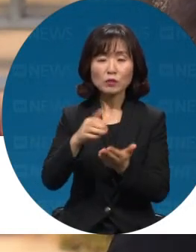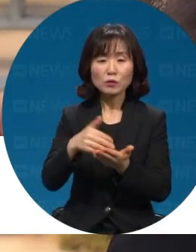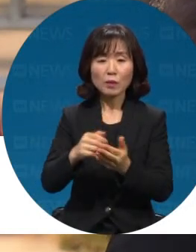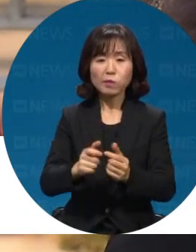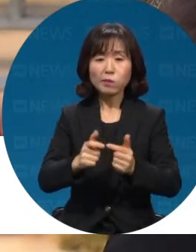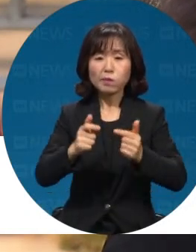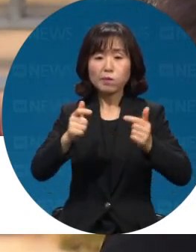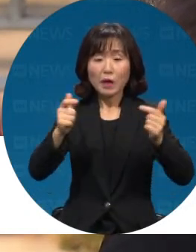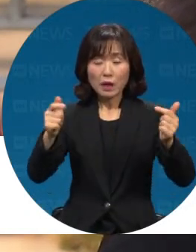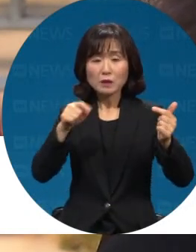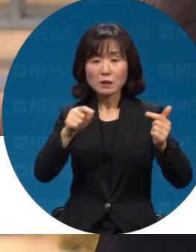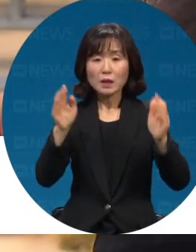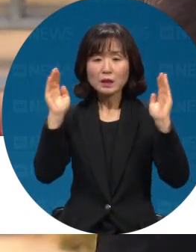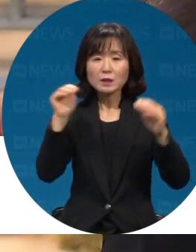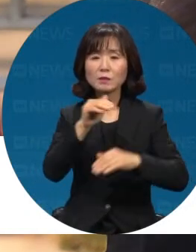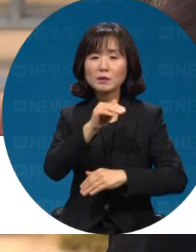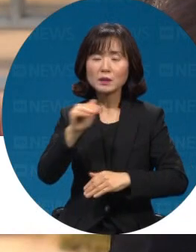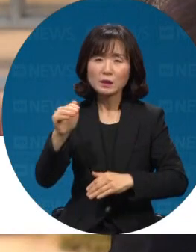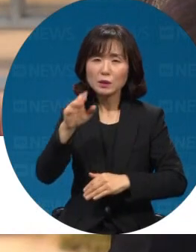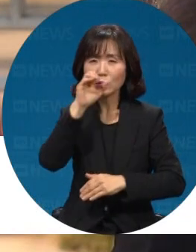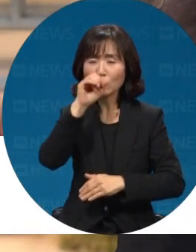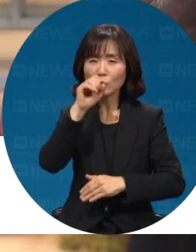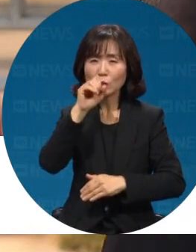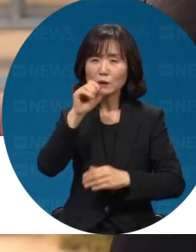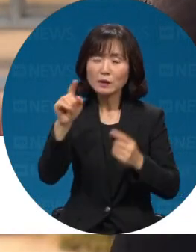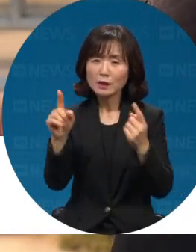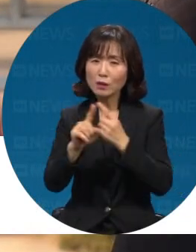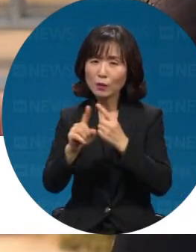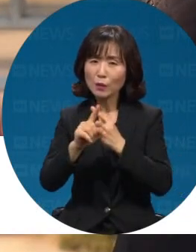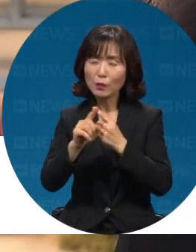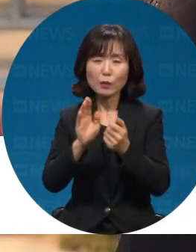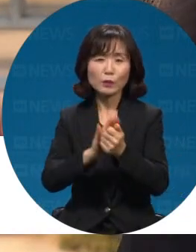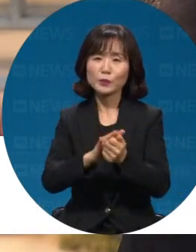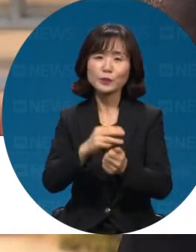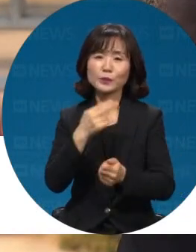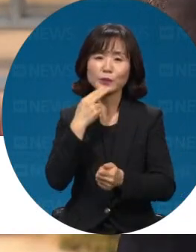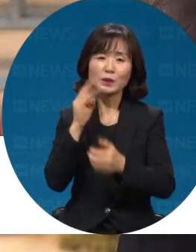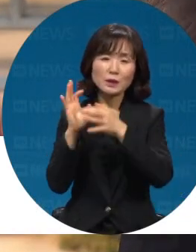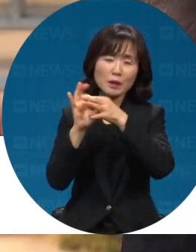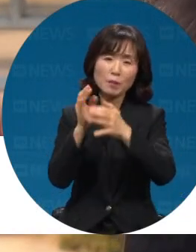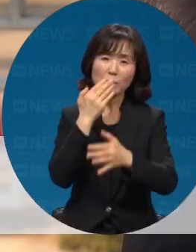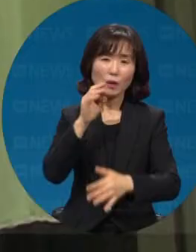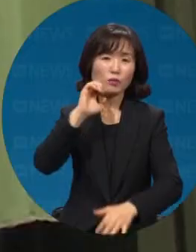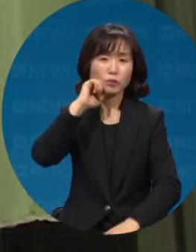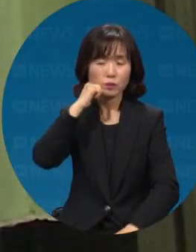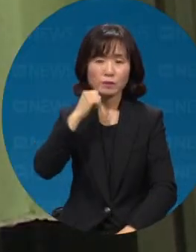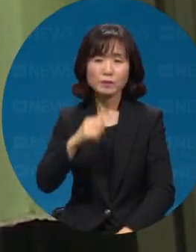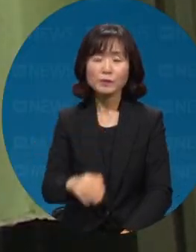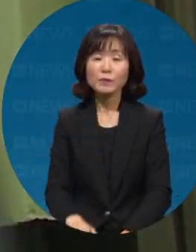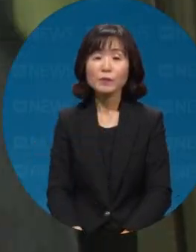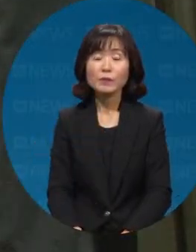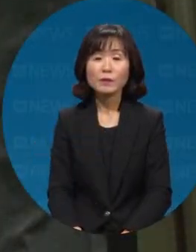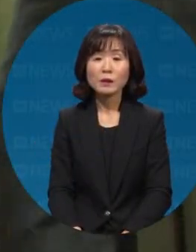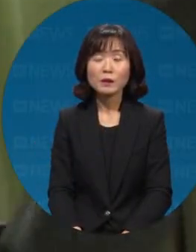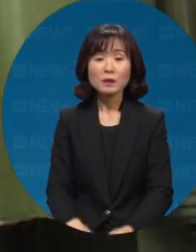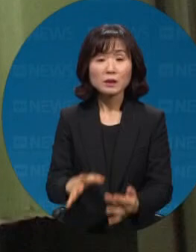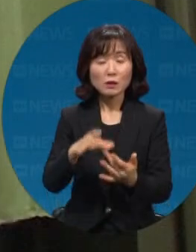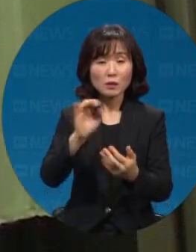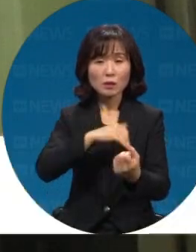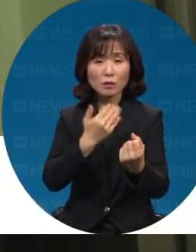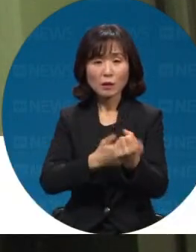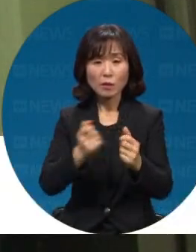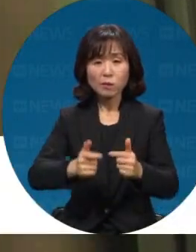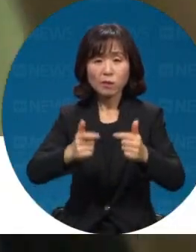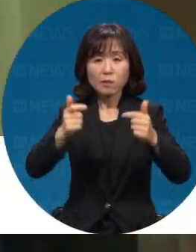양적으로 확대하는 것은 학습에 질 개선에 도움이 되지 않고 지속 가능하지도 않습니다 한편 선택권을